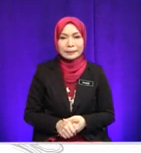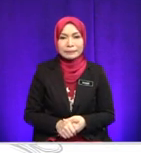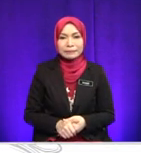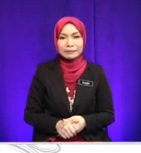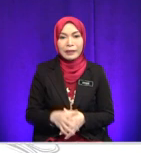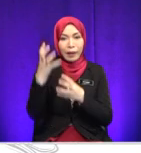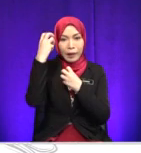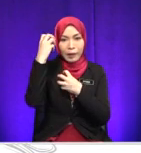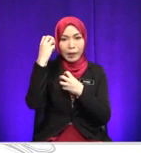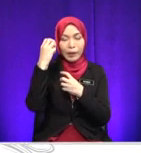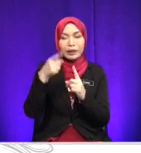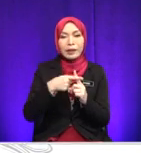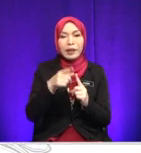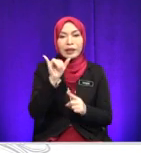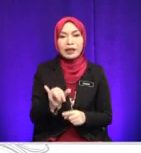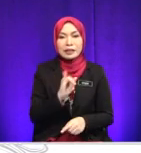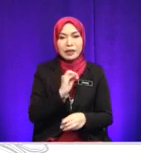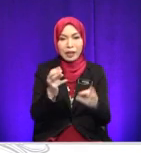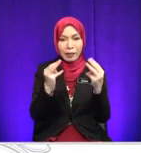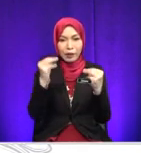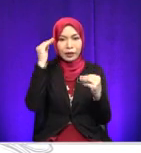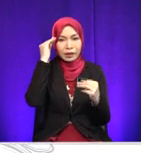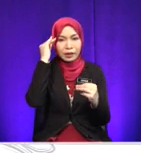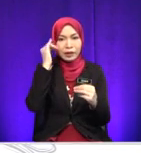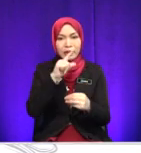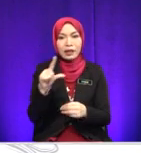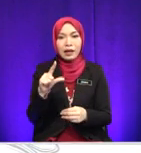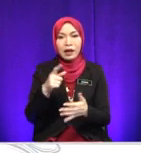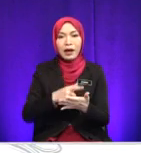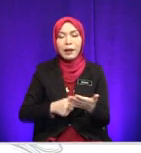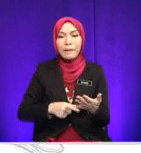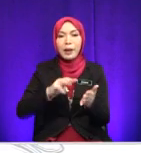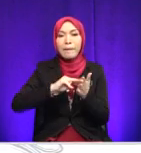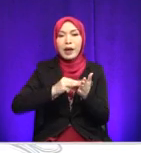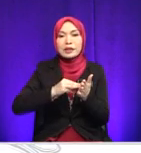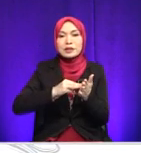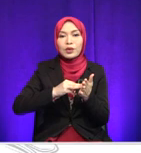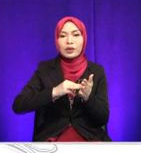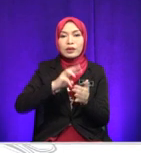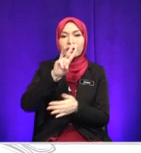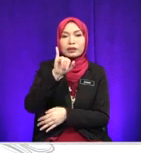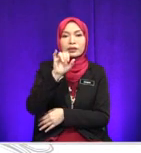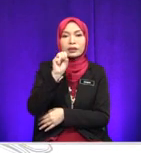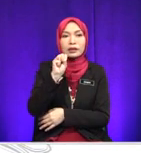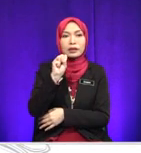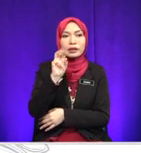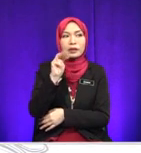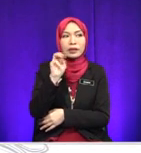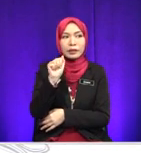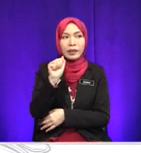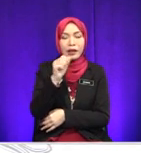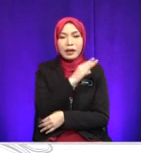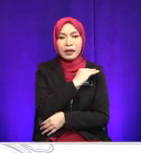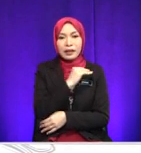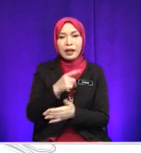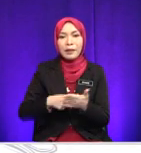Maklumat tambahan yang saya ingin ketahui ialah apakah maksud Wisma dan apakah maksud Putra? Yang kedua, apakah yang akan terjadi